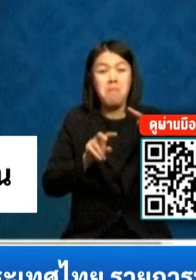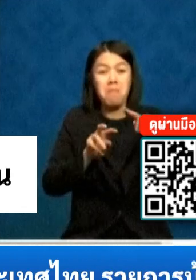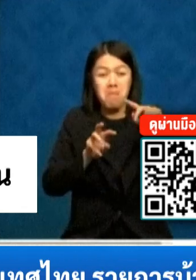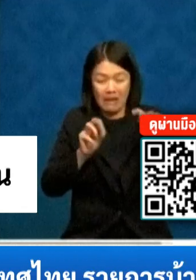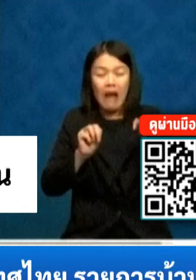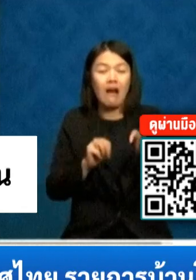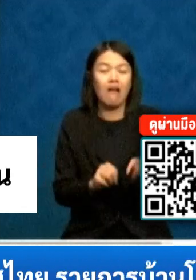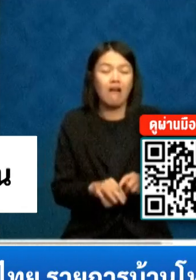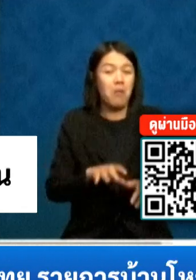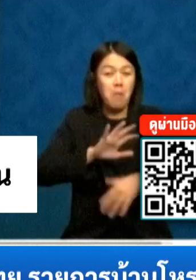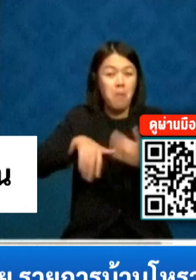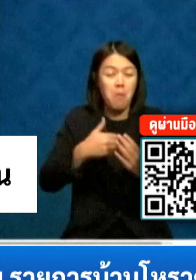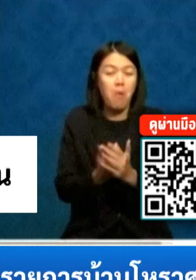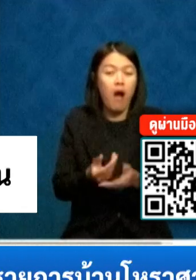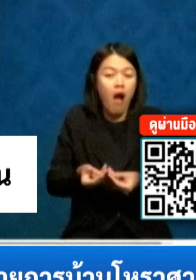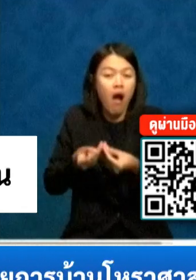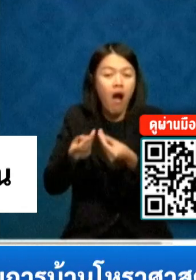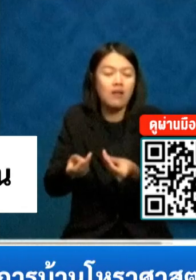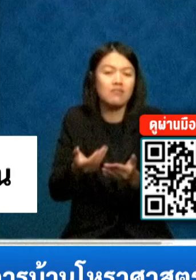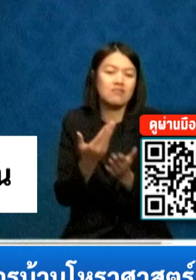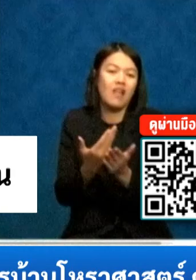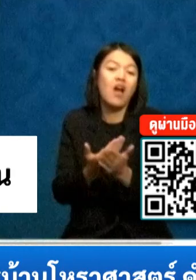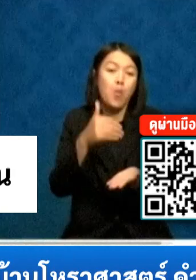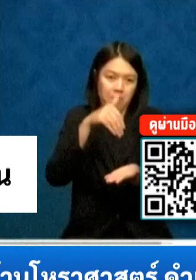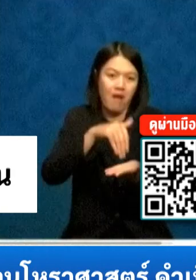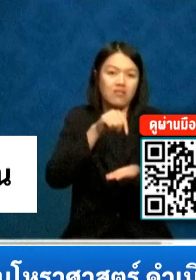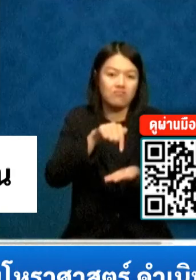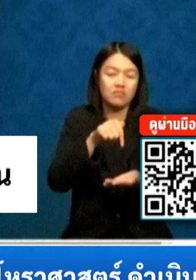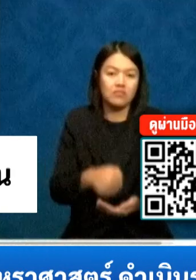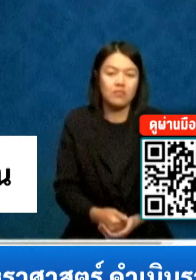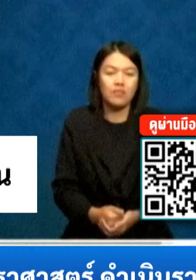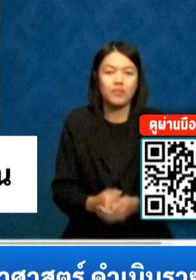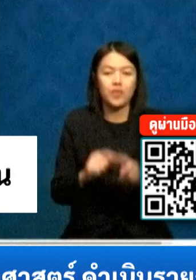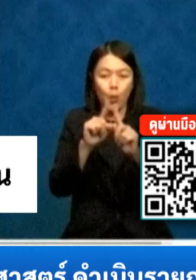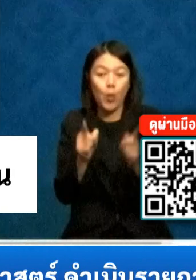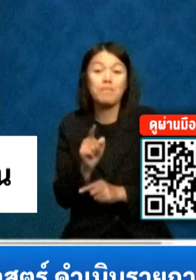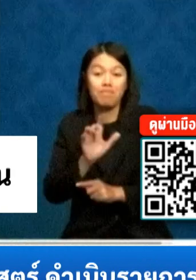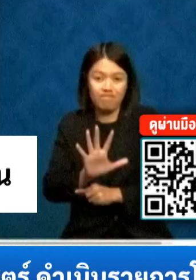นี่ยก็คืองบรายจ่ายงบกลางวงเล็บ5